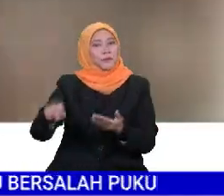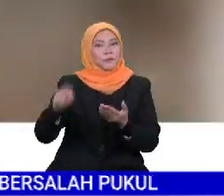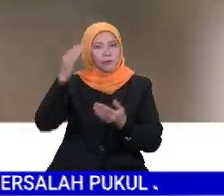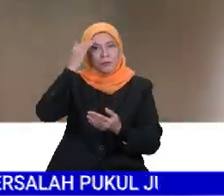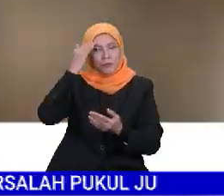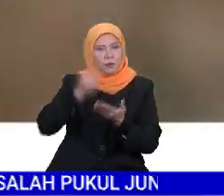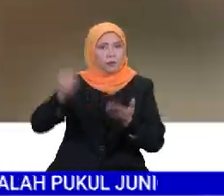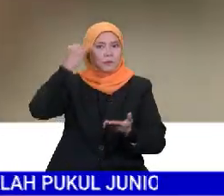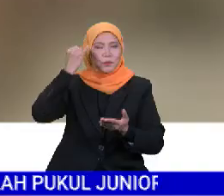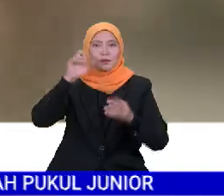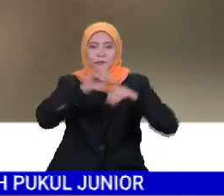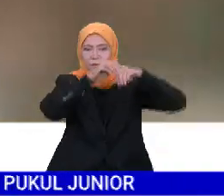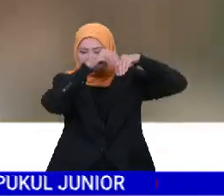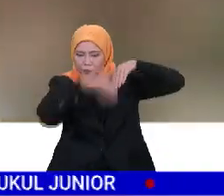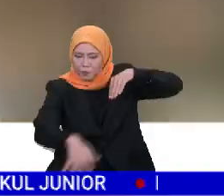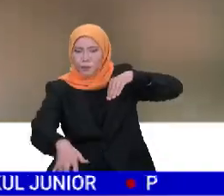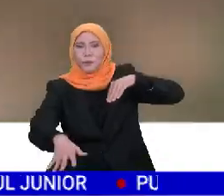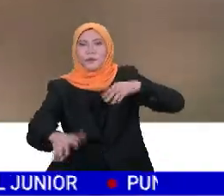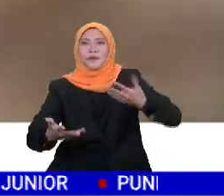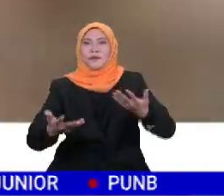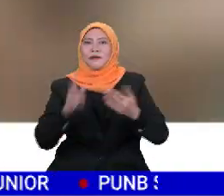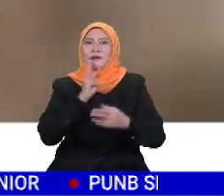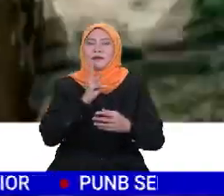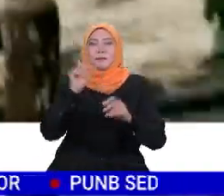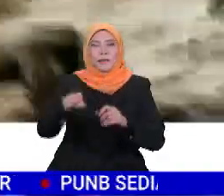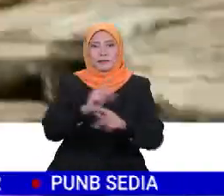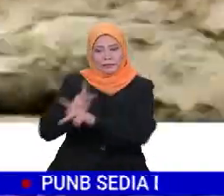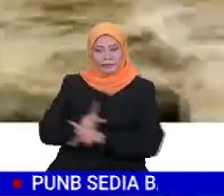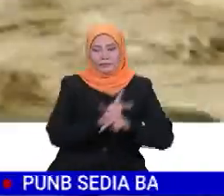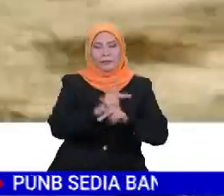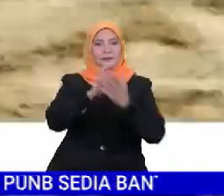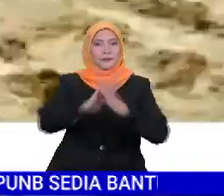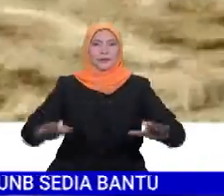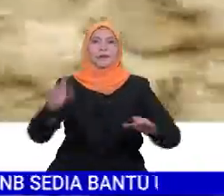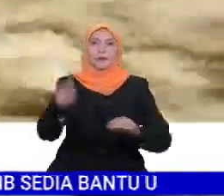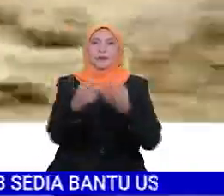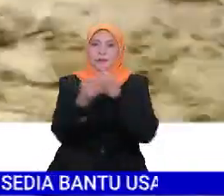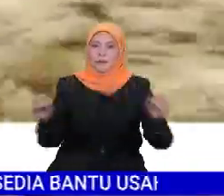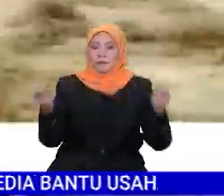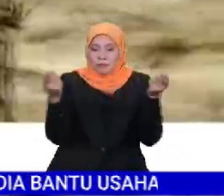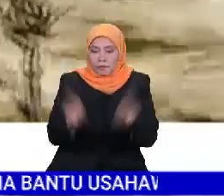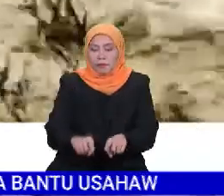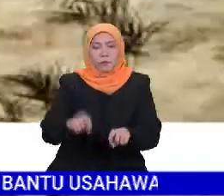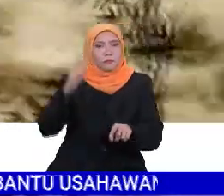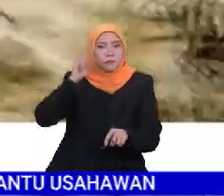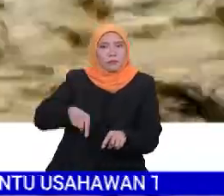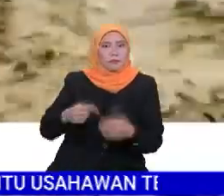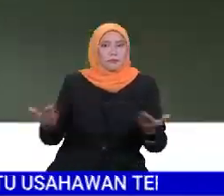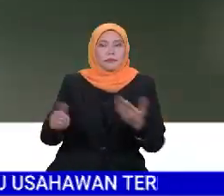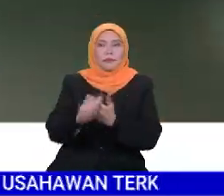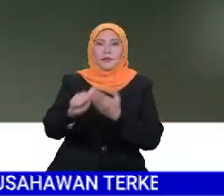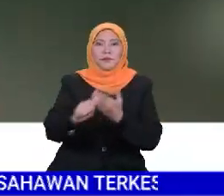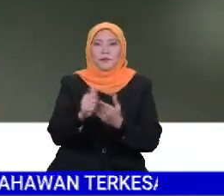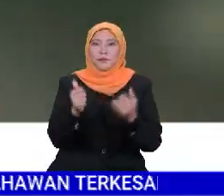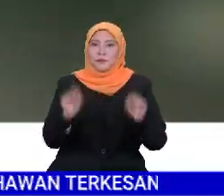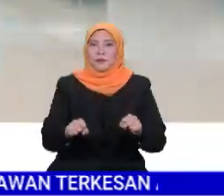fenomena dipanggil kepala air dan langkah keselamatan asas perlu dipersiap kerana kejadian itu berisiko